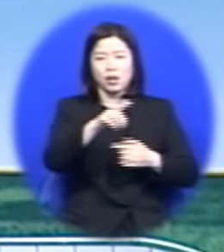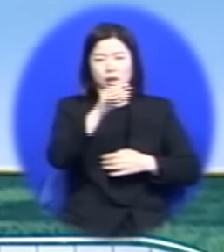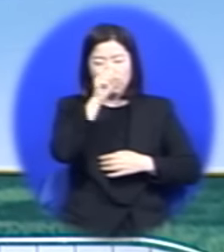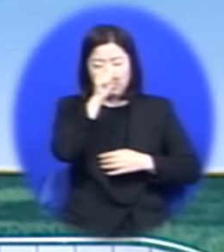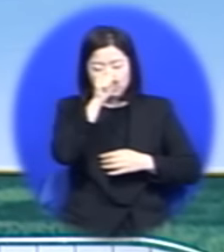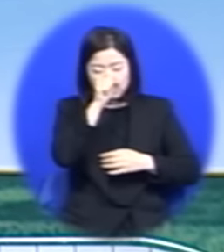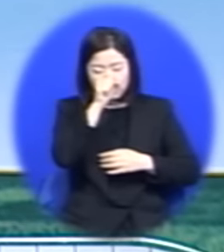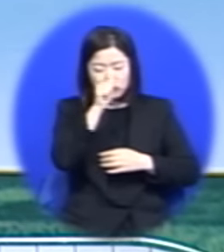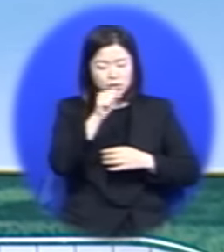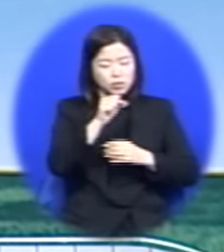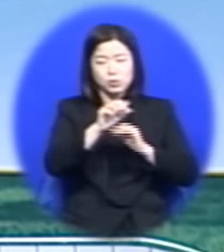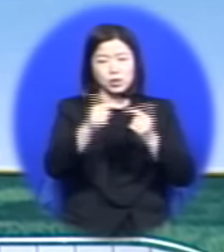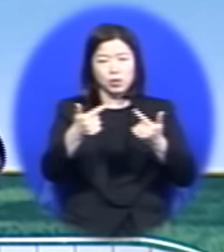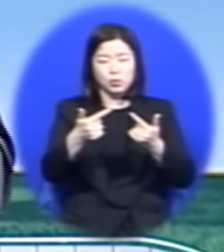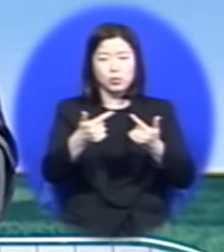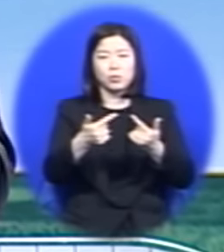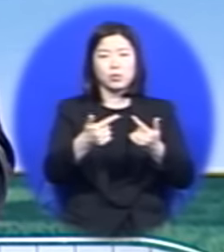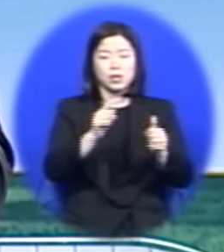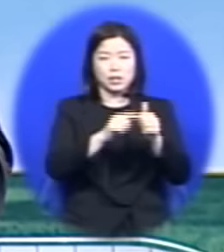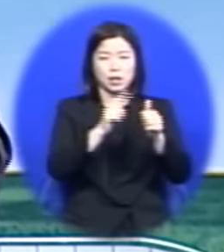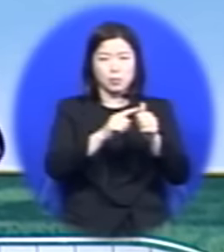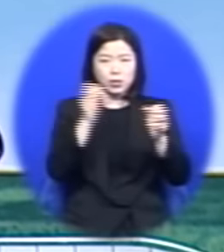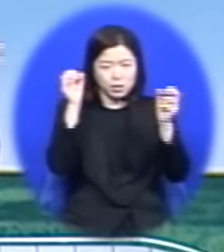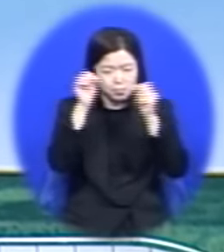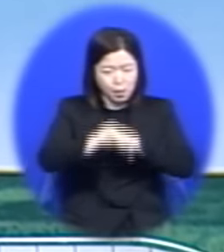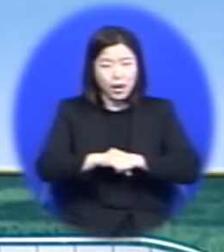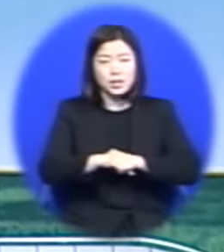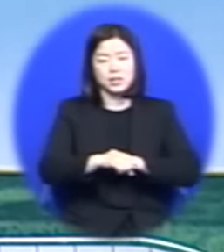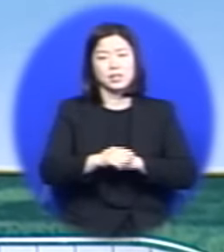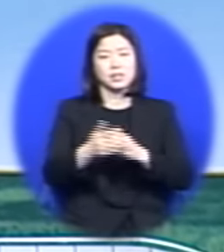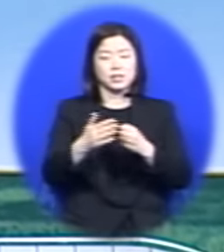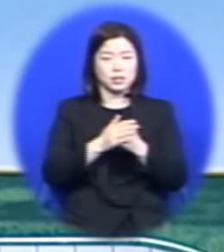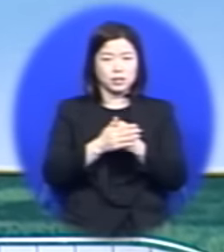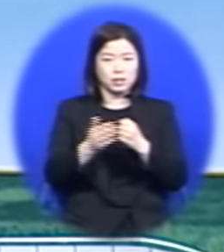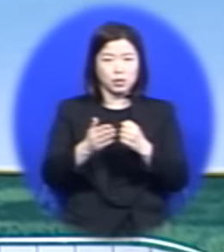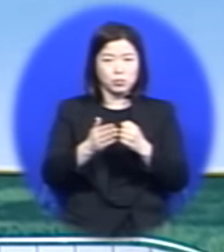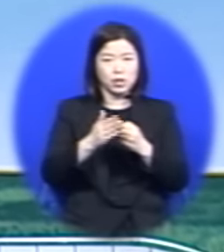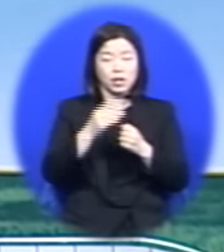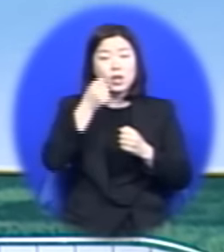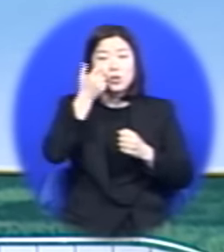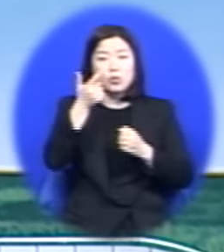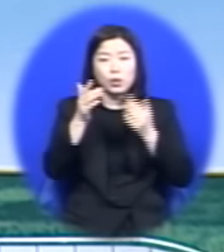두려운 거예요. 6개월을 말을 안 하는 거예요. 아무 말을 안 하는 겁니다.